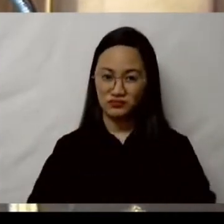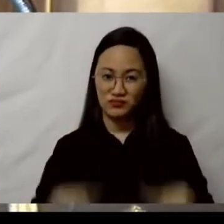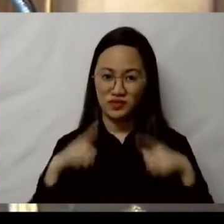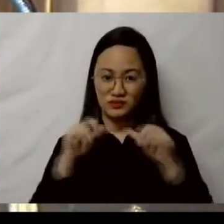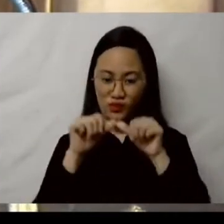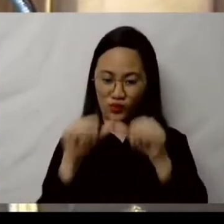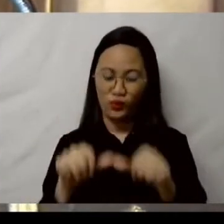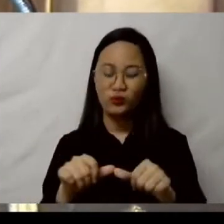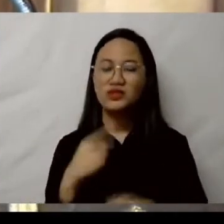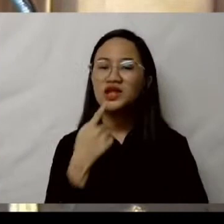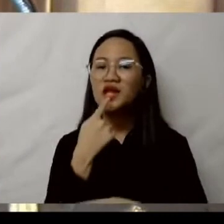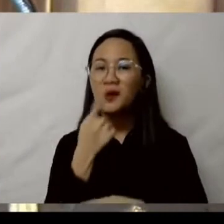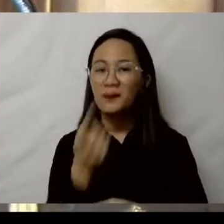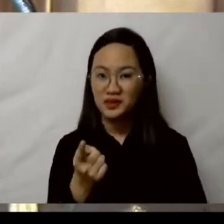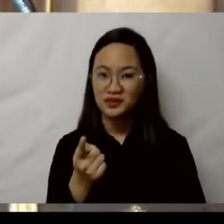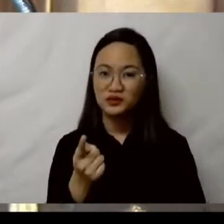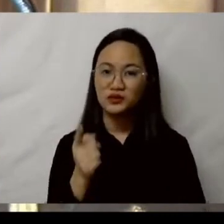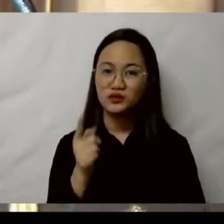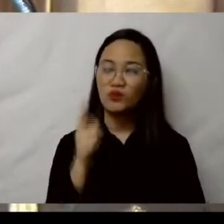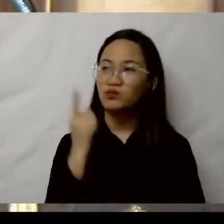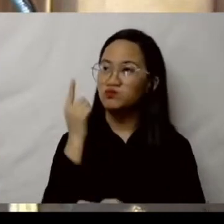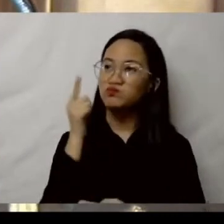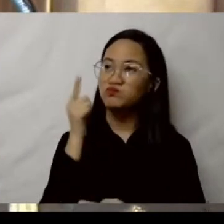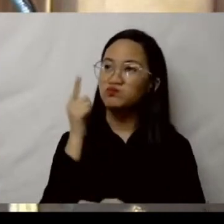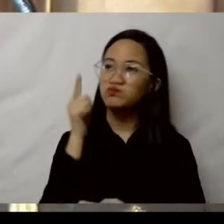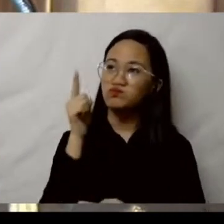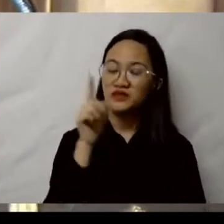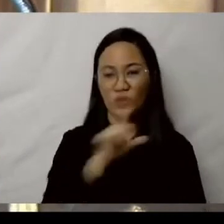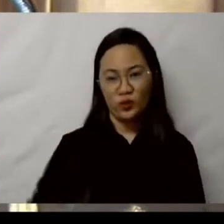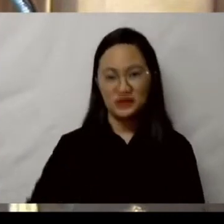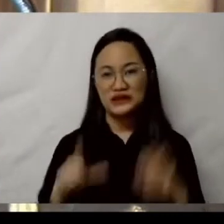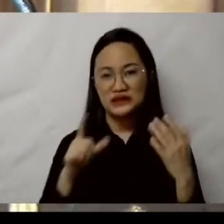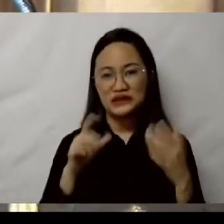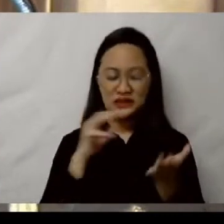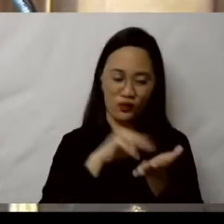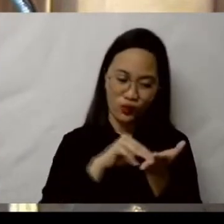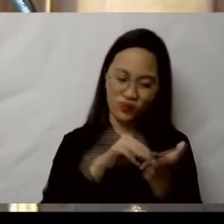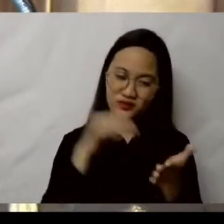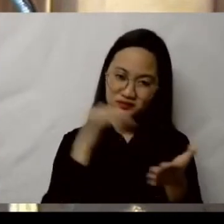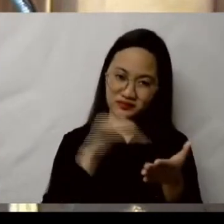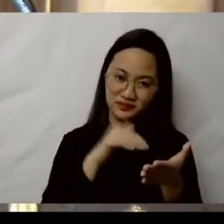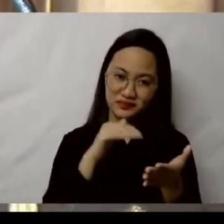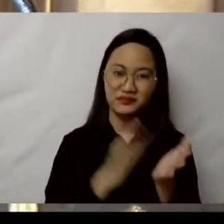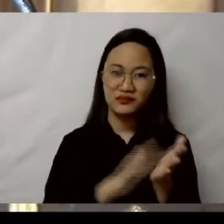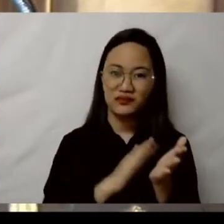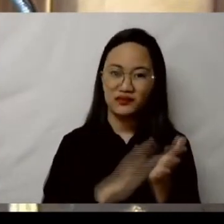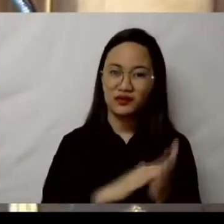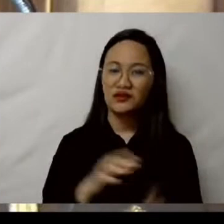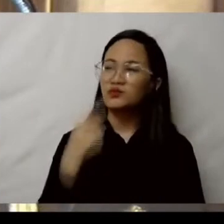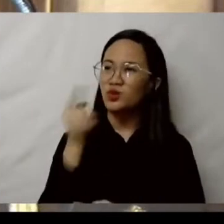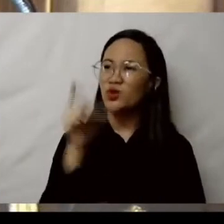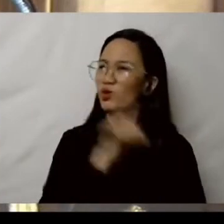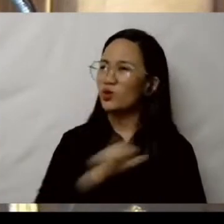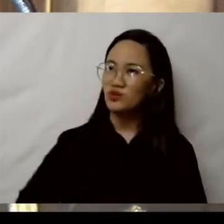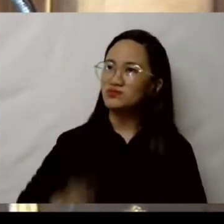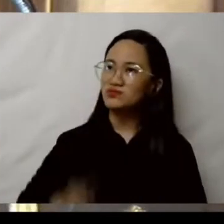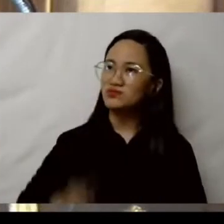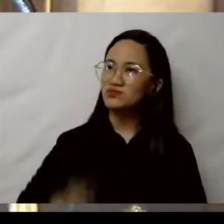Father, kasi nag-aaral din siya sa medicine, sabi niya, Lord God, you are the greatest doctor. Ikaw ang